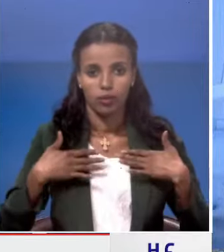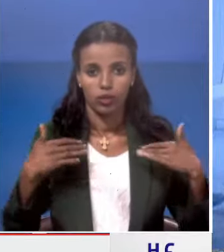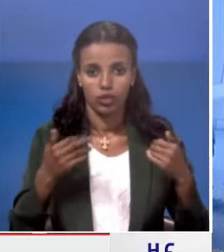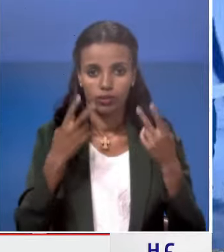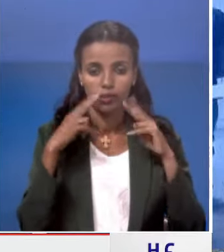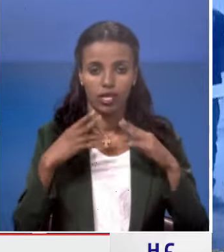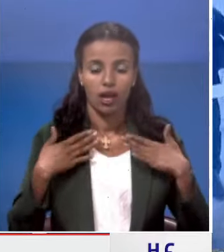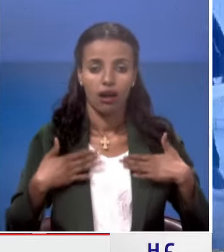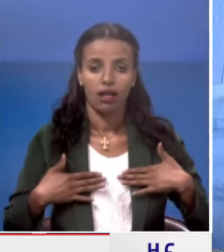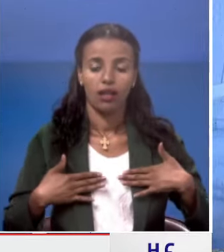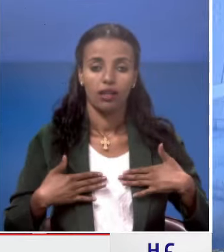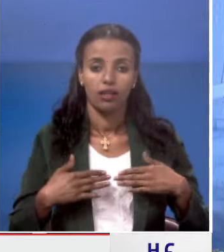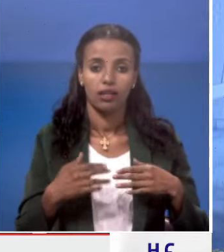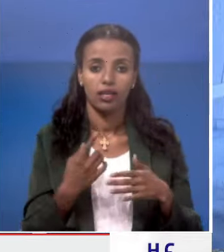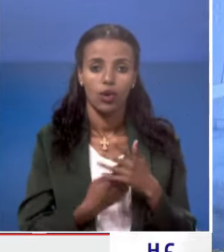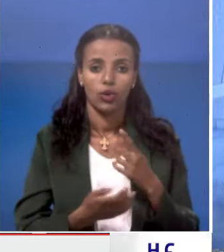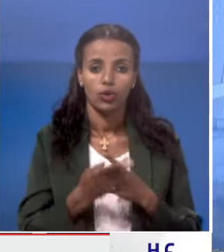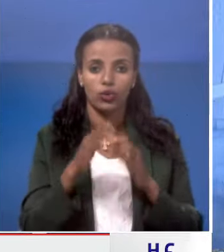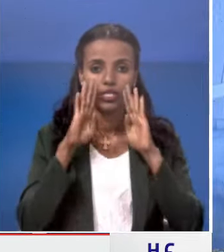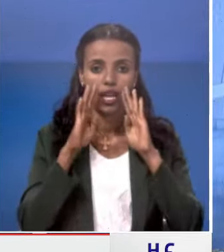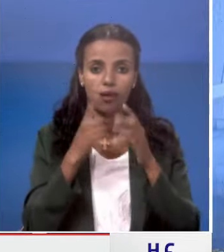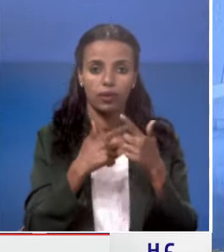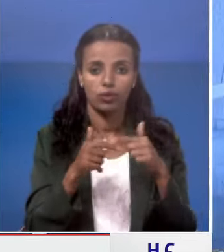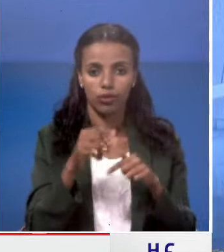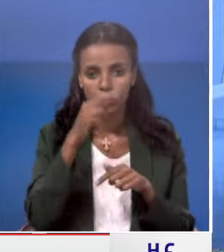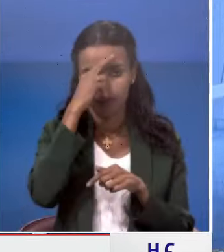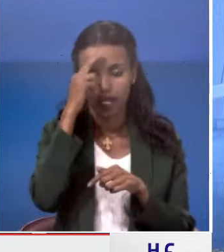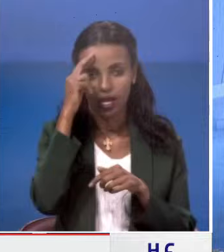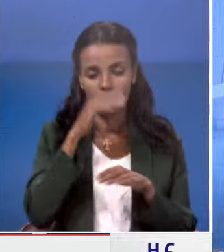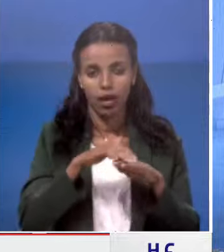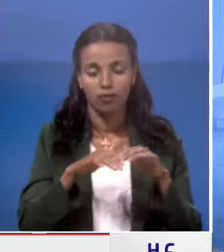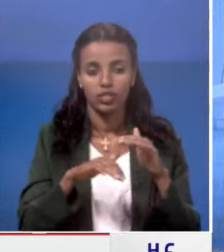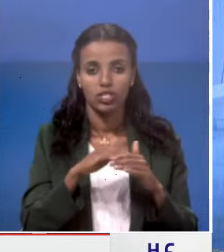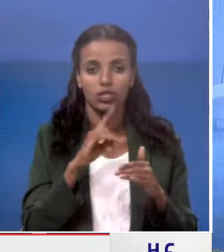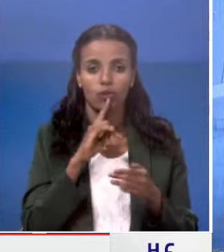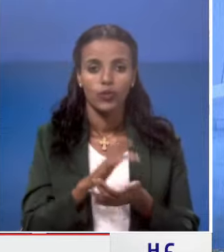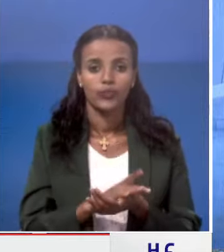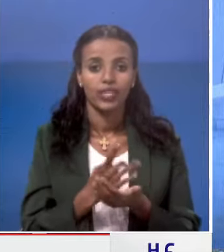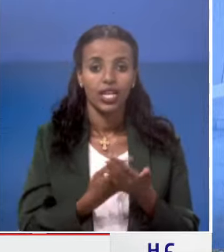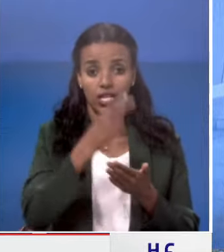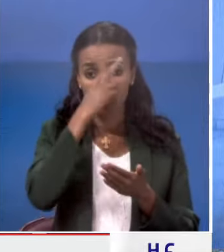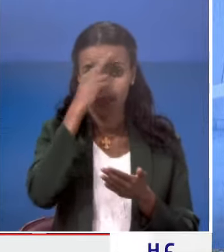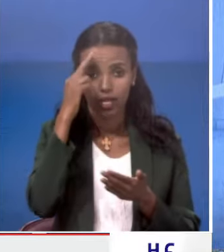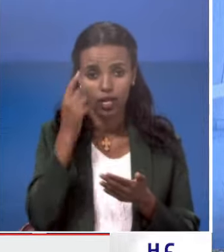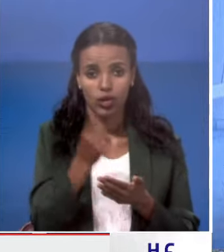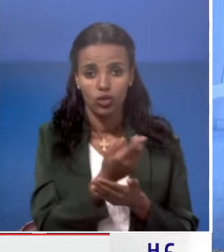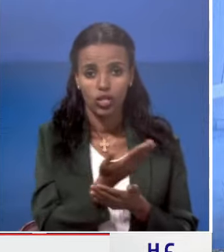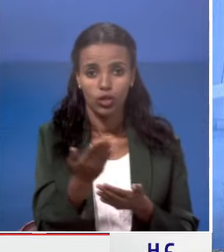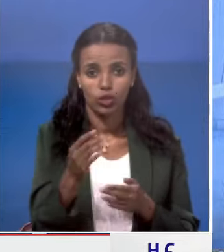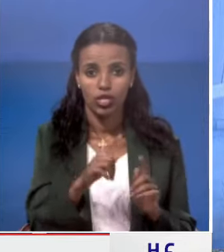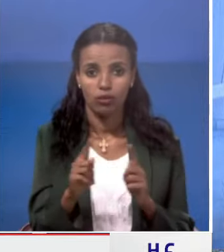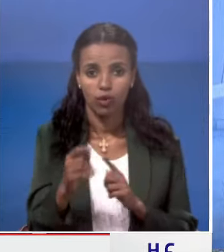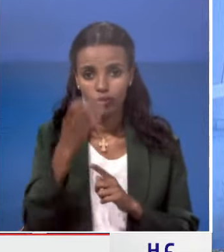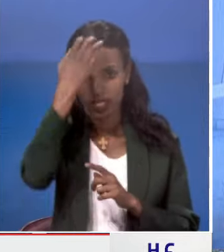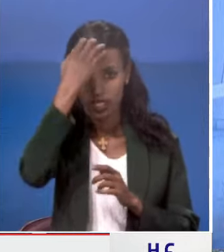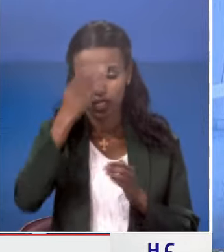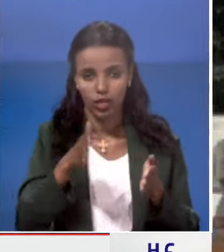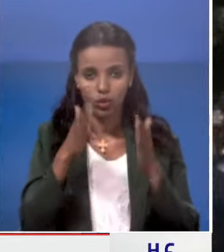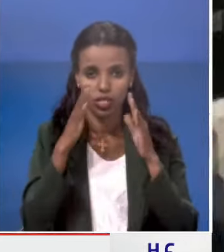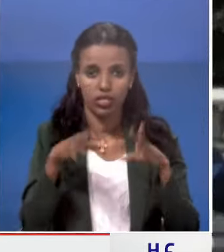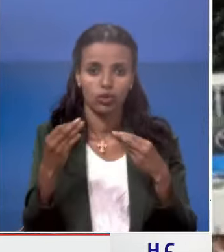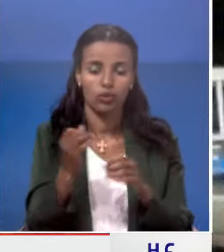አካል እያወያዩ ወደ ሰላም የሚመጡበት ምክንያት ማመቻቸት ነው። ለዚህ ምክንያት የሆኑትን ነገሮች ደግሞ መንግስት ትኩረት ሰጥቶ